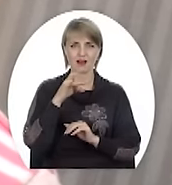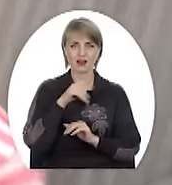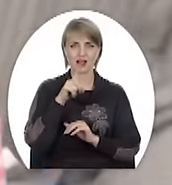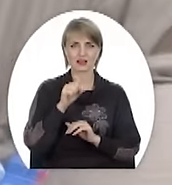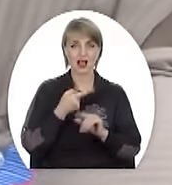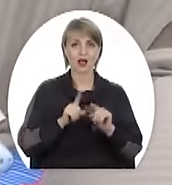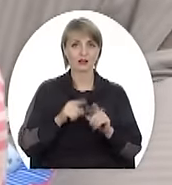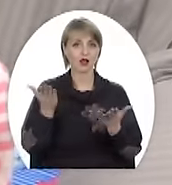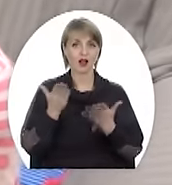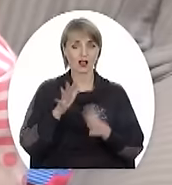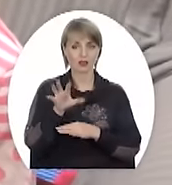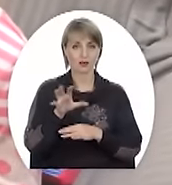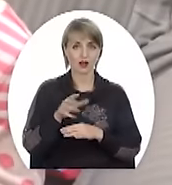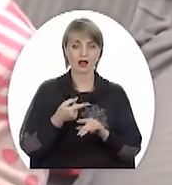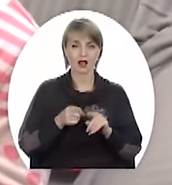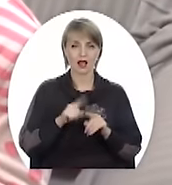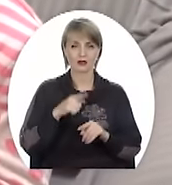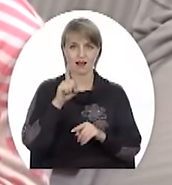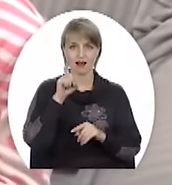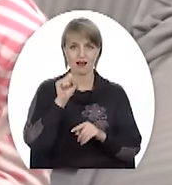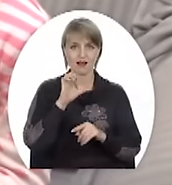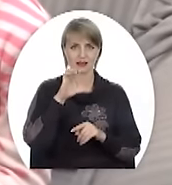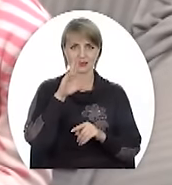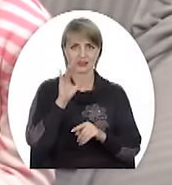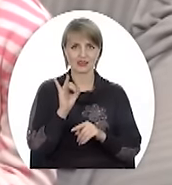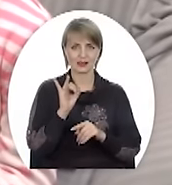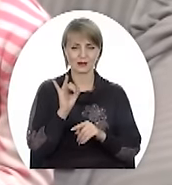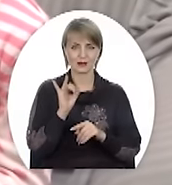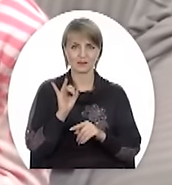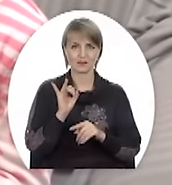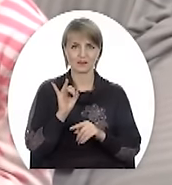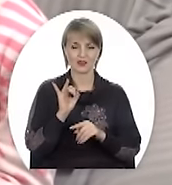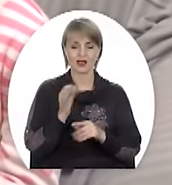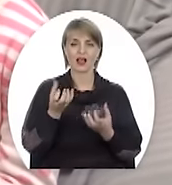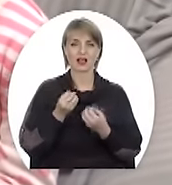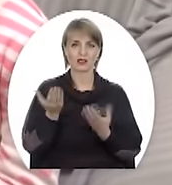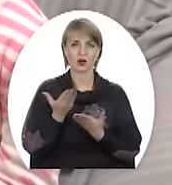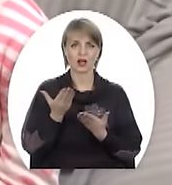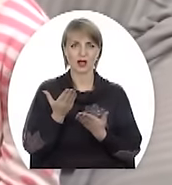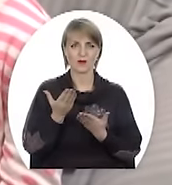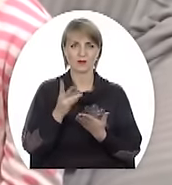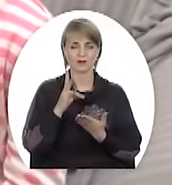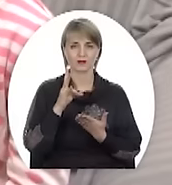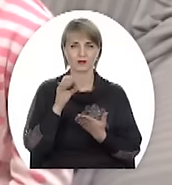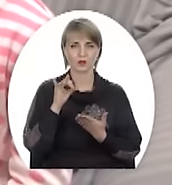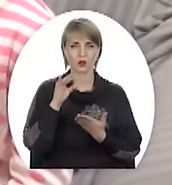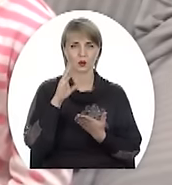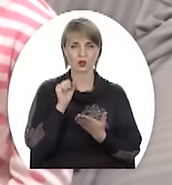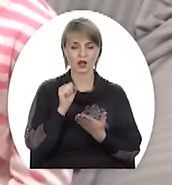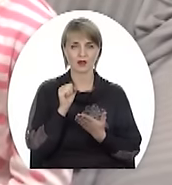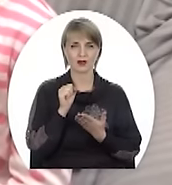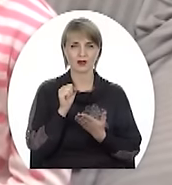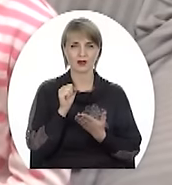Гроза, это у нас какая порода? Порода хаски. А, молодец, золотая мила, еще какая? Нюша?